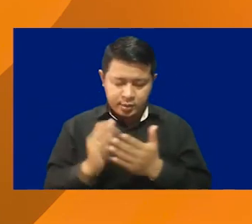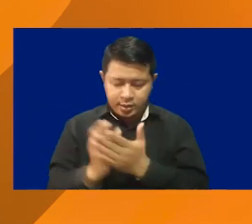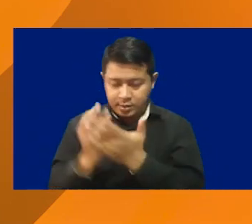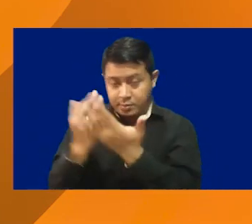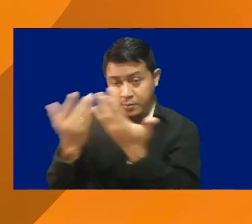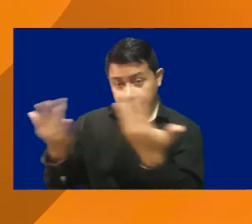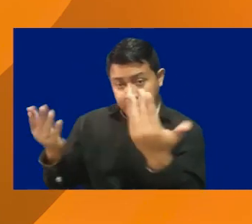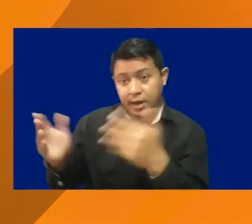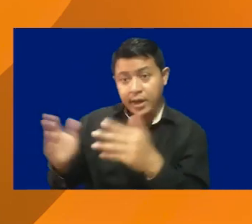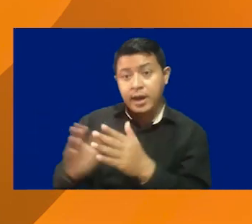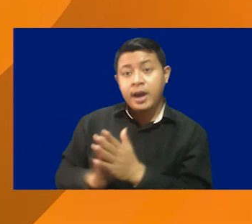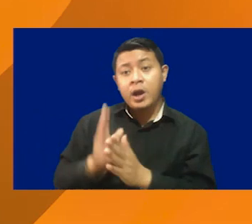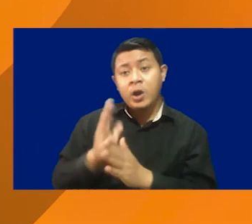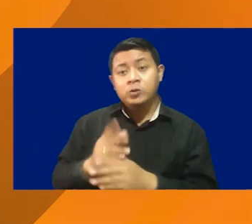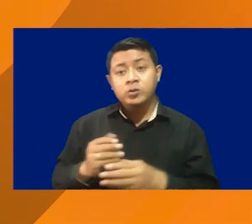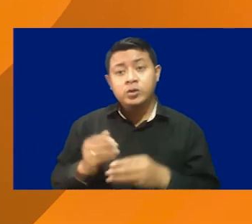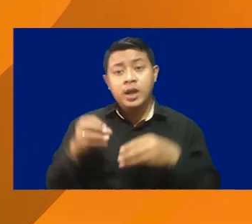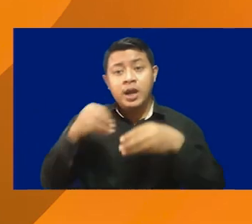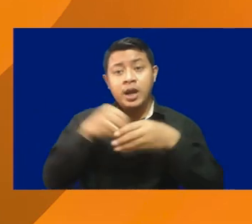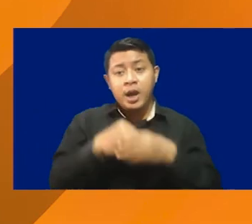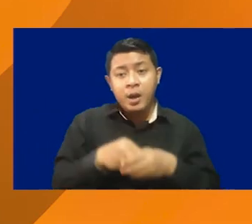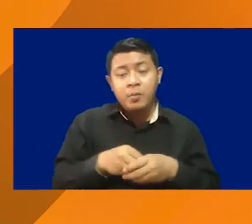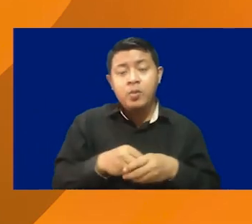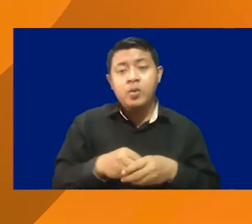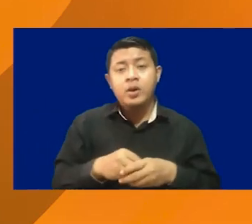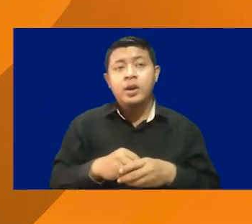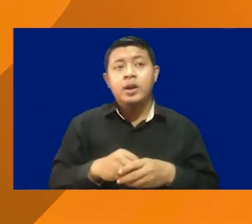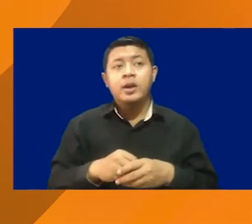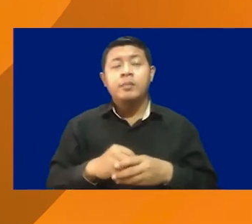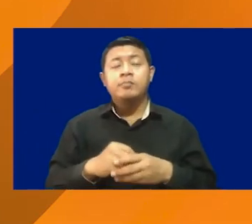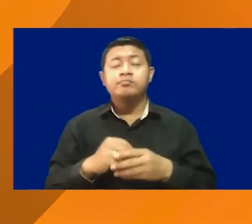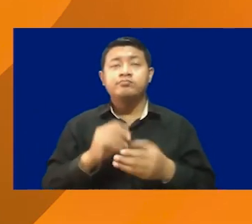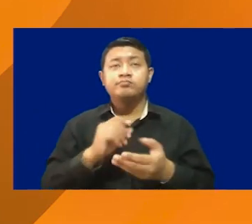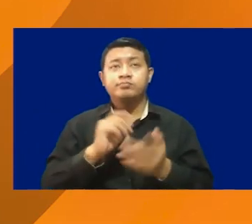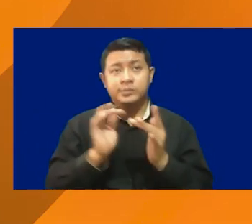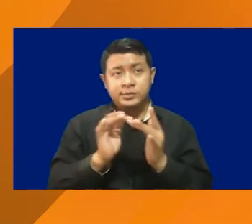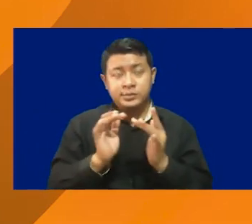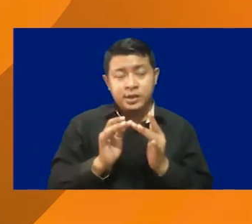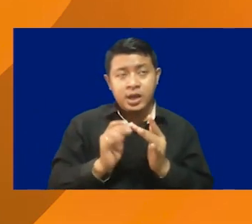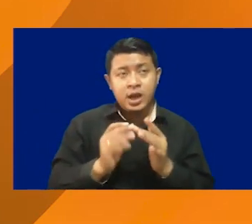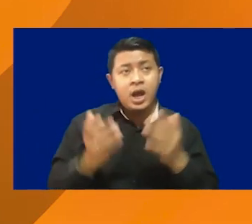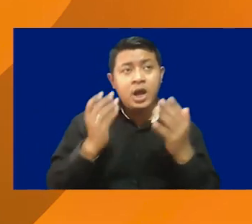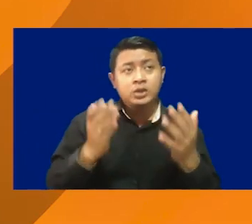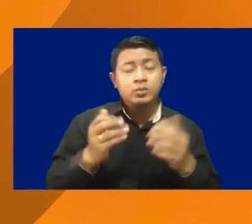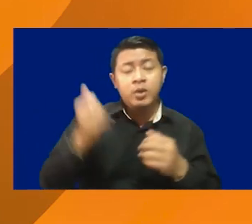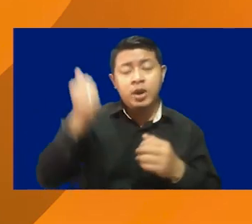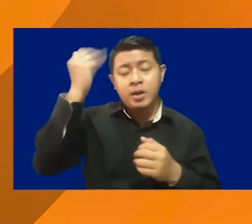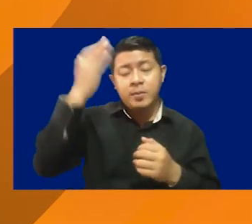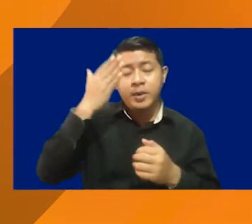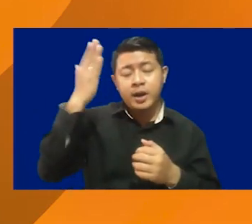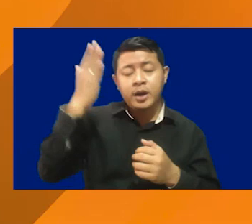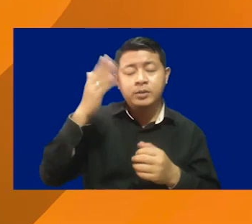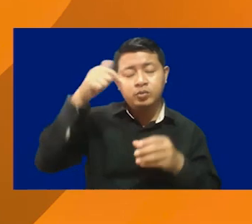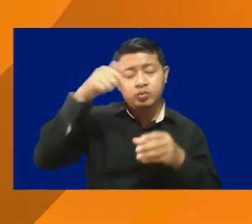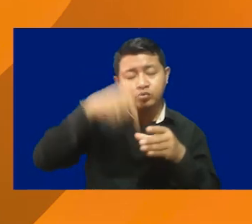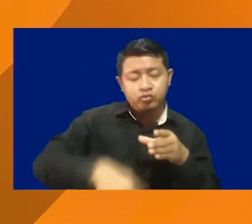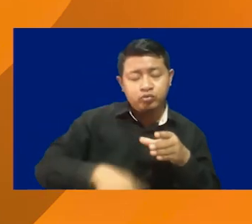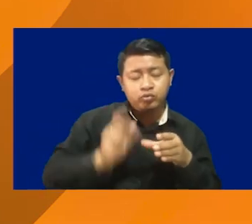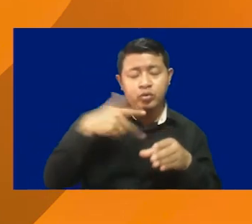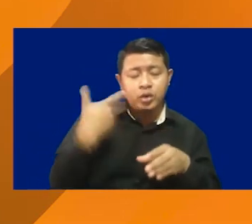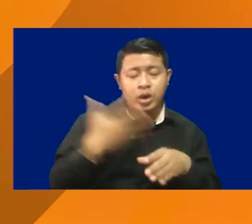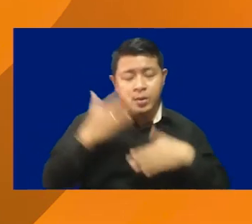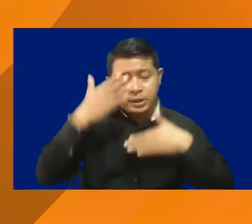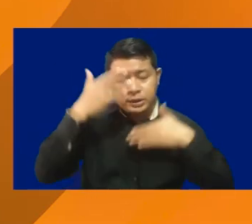join dalam live streaming ini. Semoga berkat-Mu turun atas kami semua, menyembuhkan, menguatkan hati